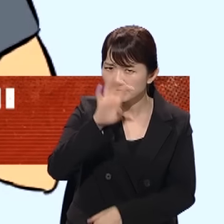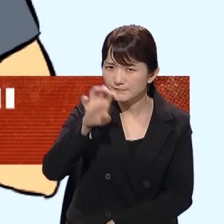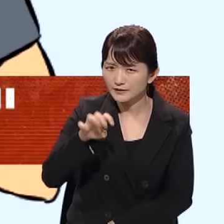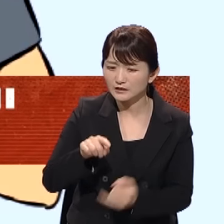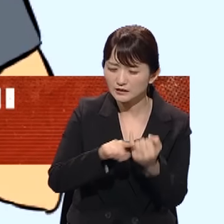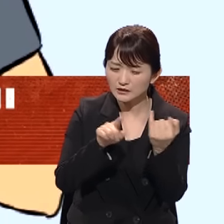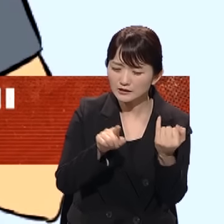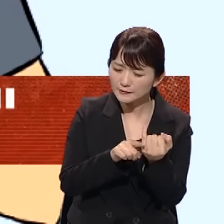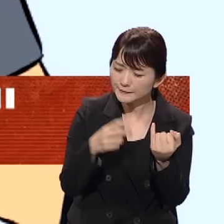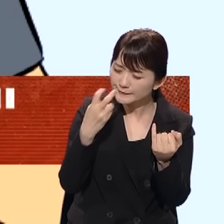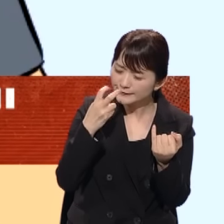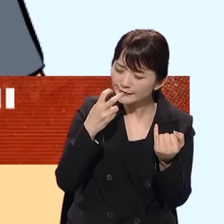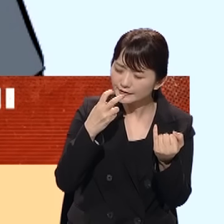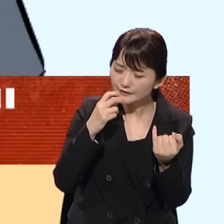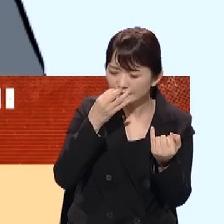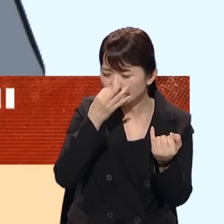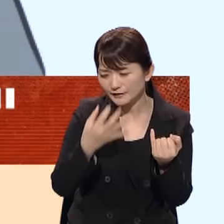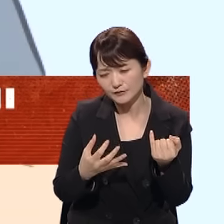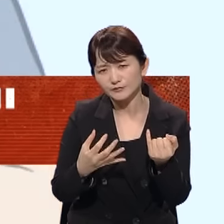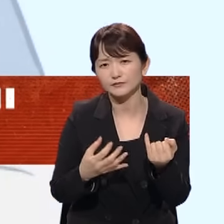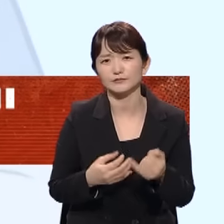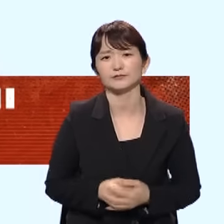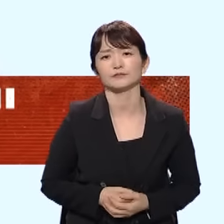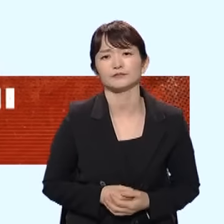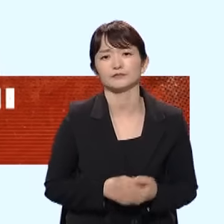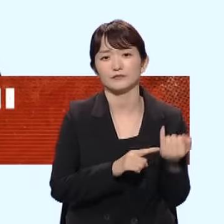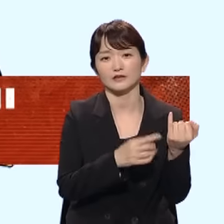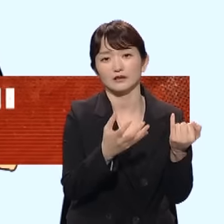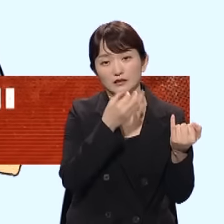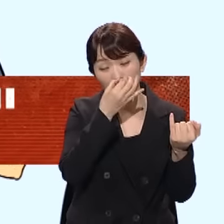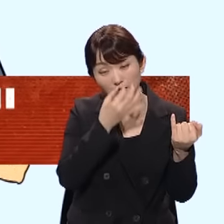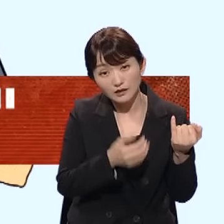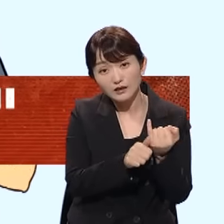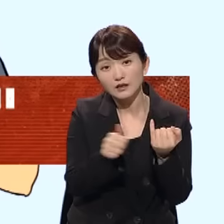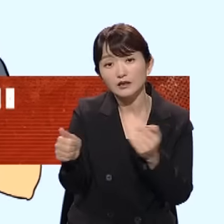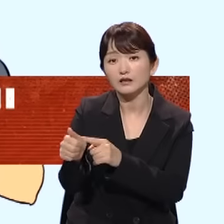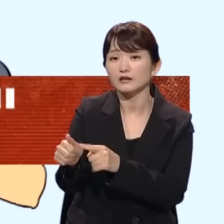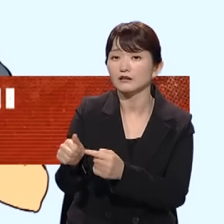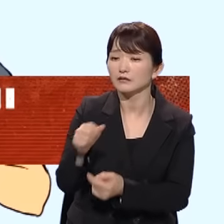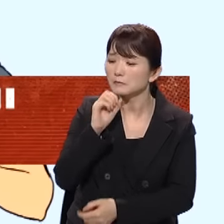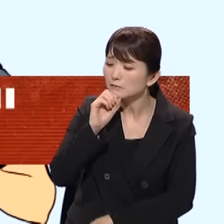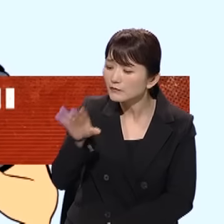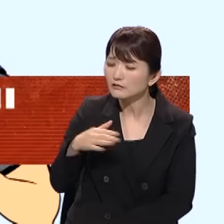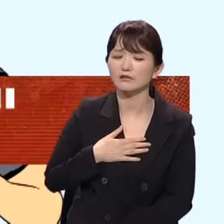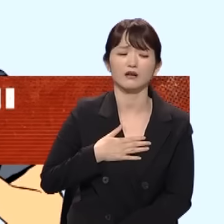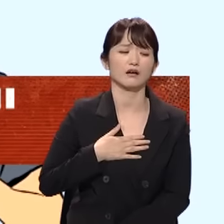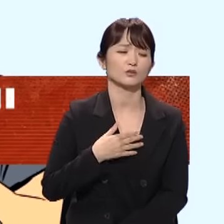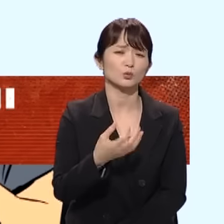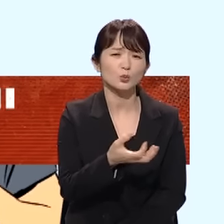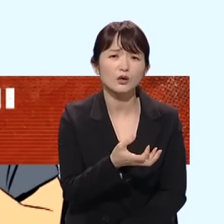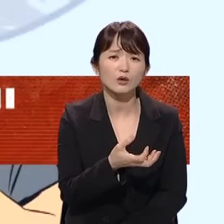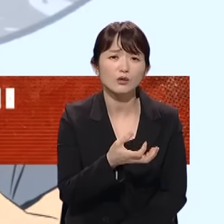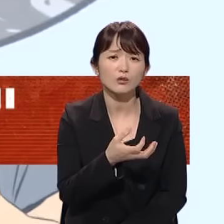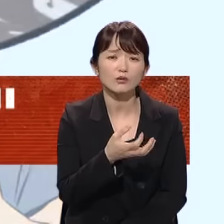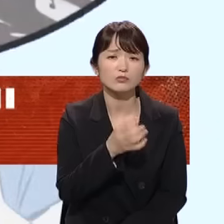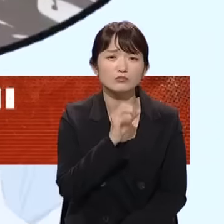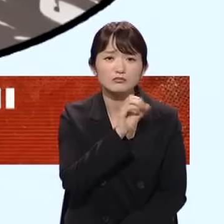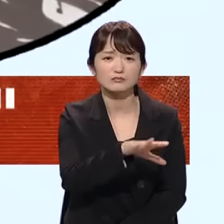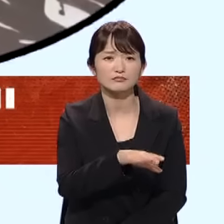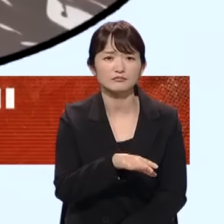챙기기도 버겁고 지친다고 하는데요. 게다가 사연자가 아프고 힘들어서 남편에게 하소연을 하면 나도 아프다 이런 답이